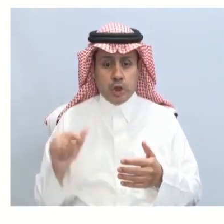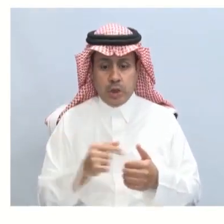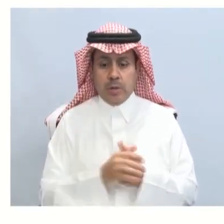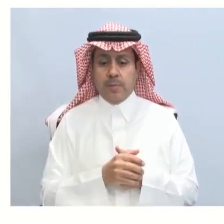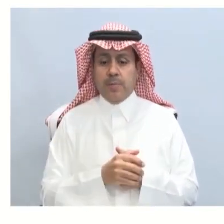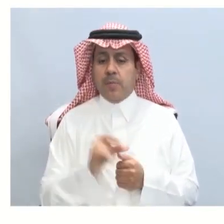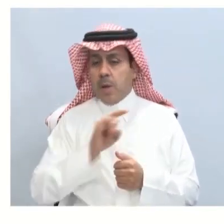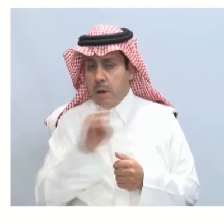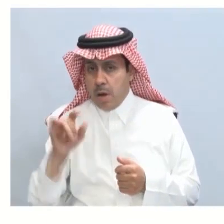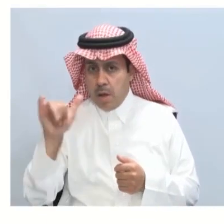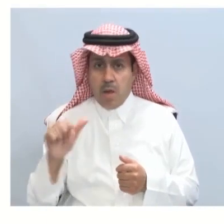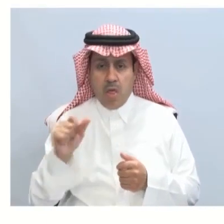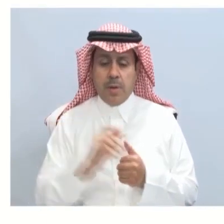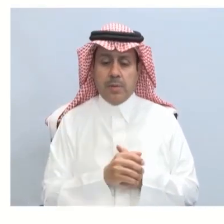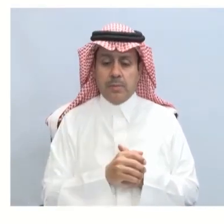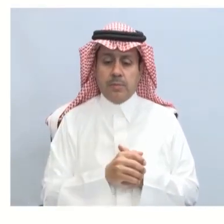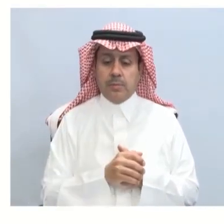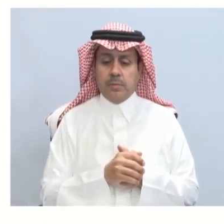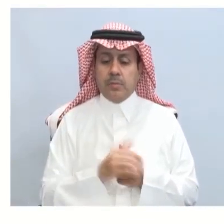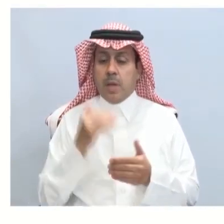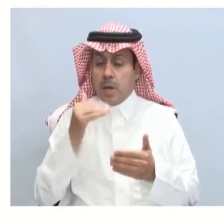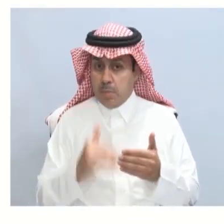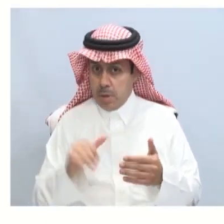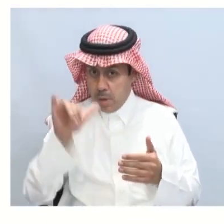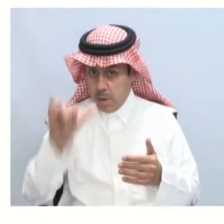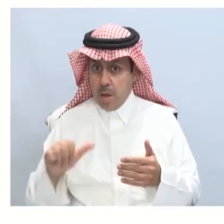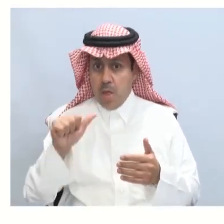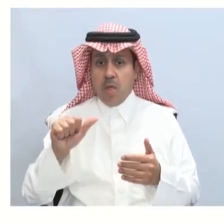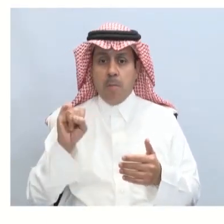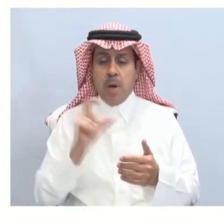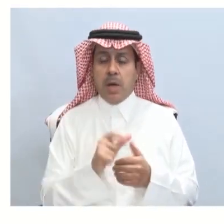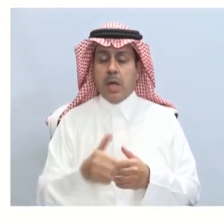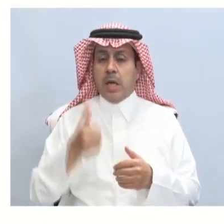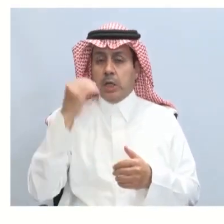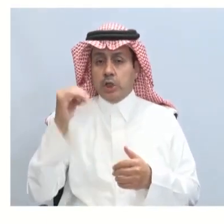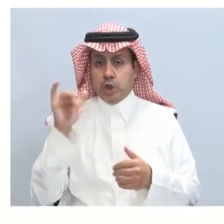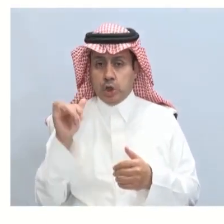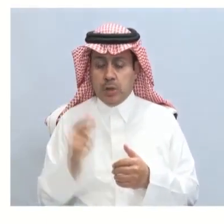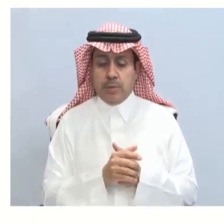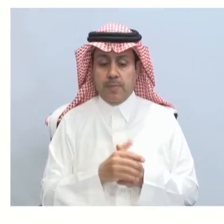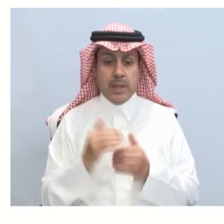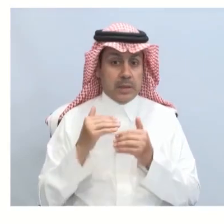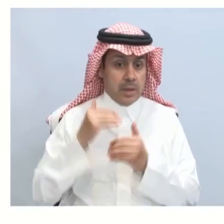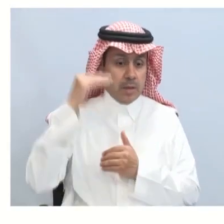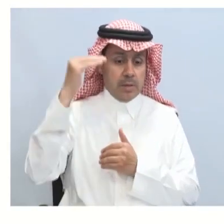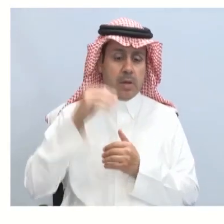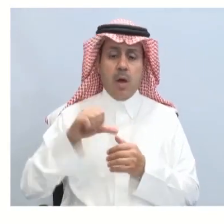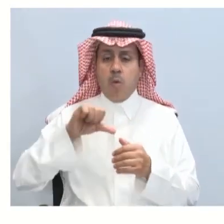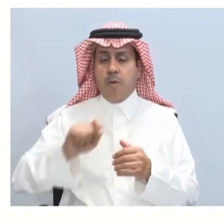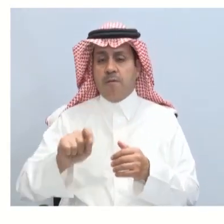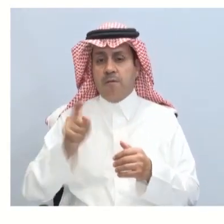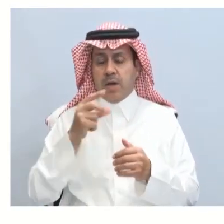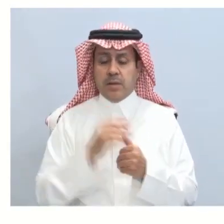التي لا يضمن فيها الاجير هنا التي يضمن فيها الاجير الاجير الخاص اذا تعدى او فرط